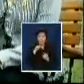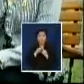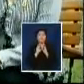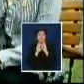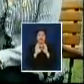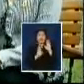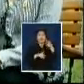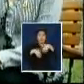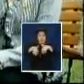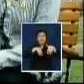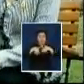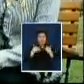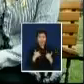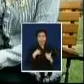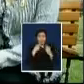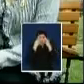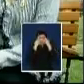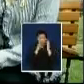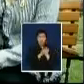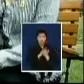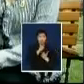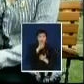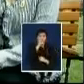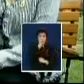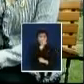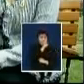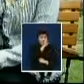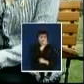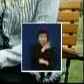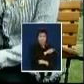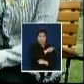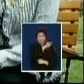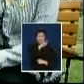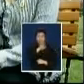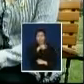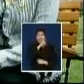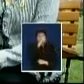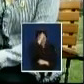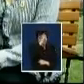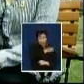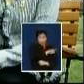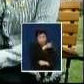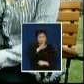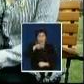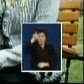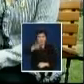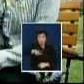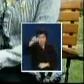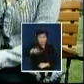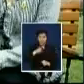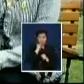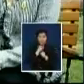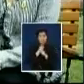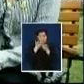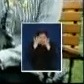คารพคะท่านออกเดินทางมาตั้งแต่วันที่17จากเยอรมนีมาแล้วตอนนี้มานั่งอยู่ที่ฝรั่งเศสท่านทํางานเยอะมากจะกลับเ